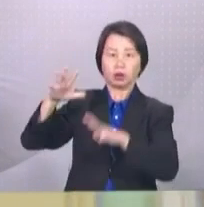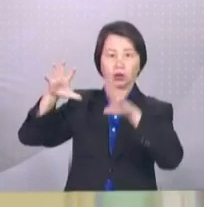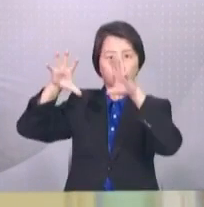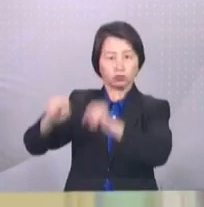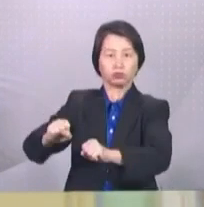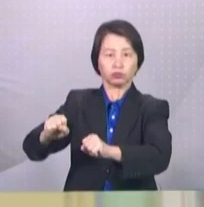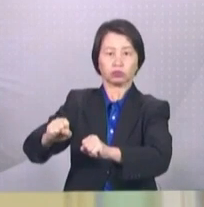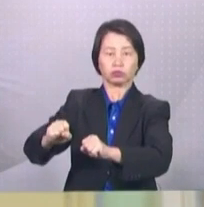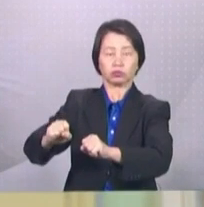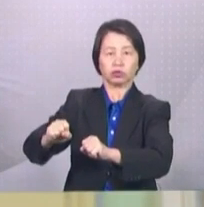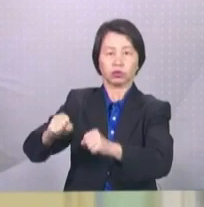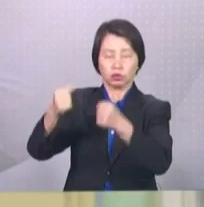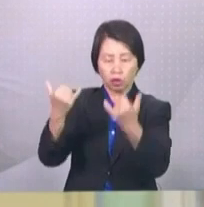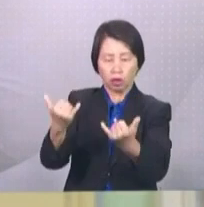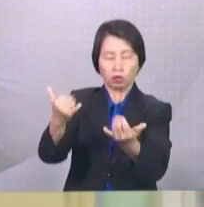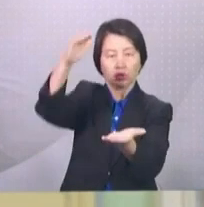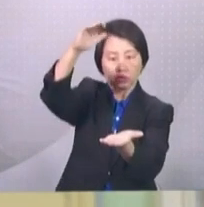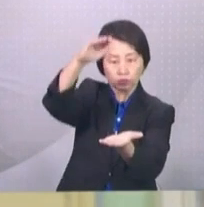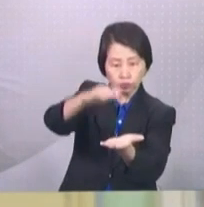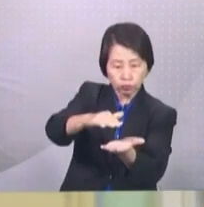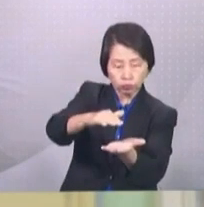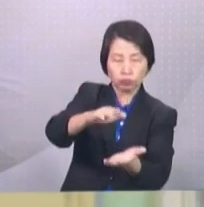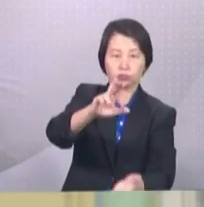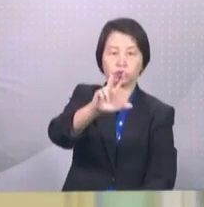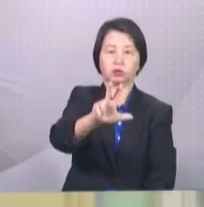telah pun menurun sebanyak 3400